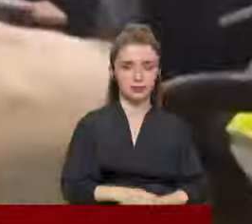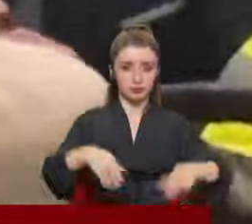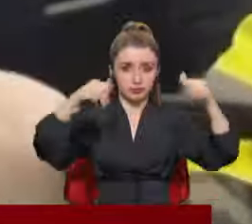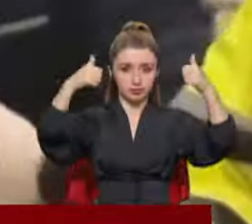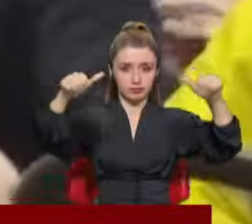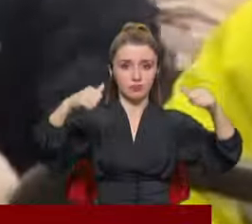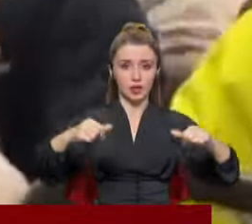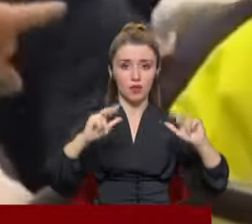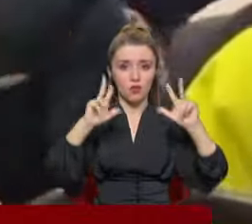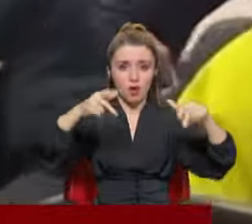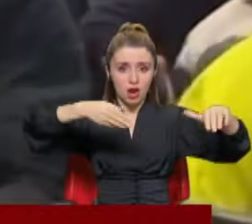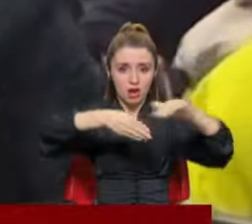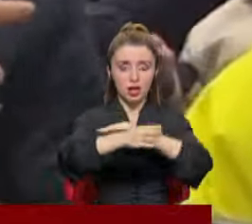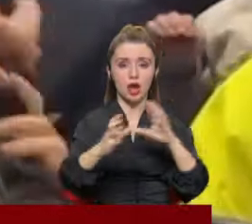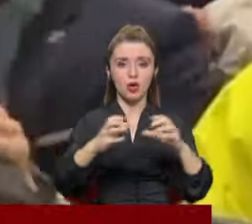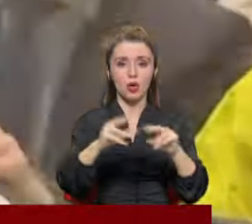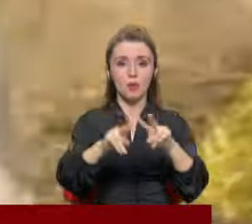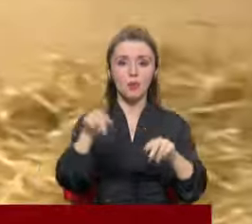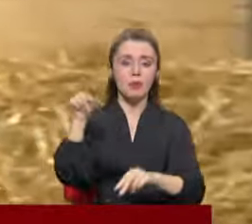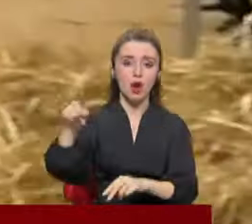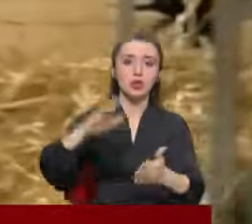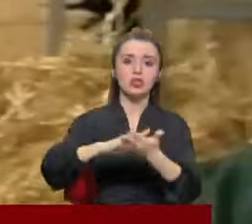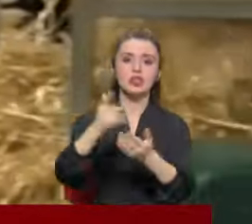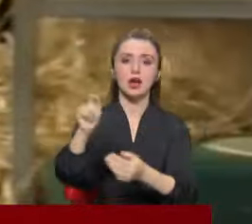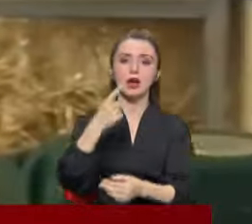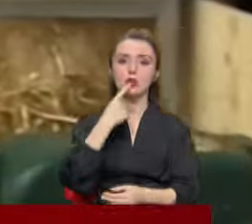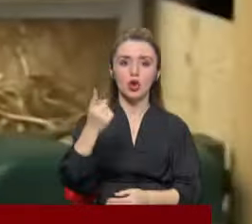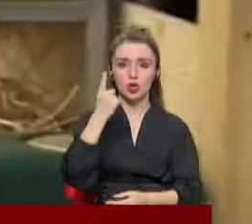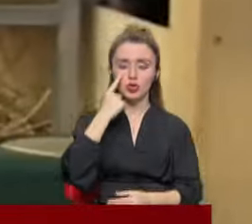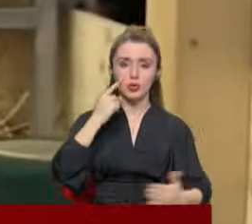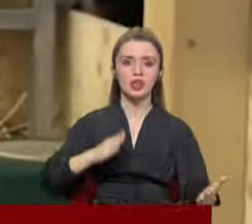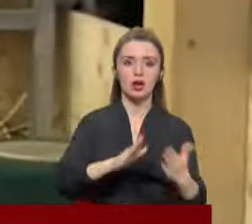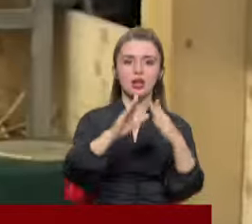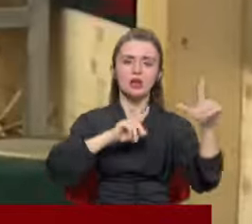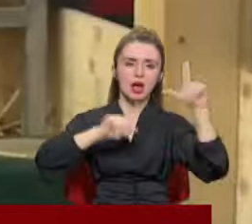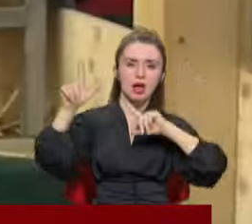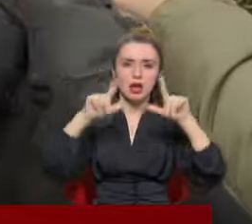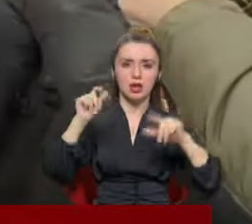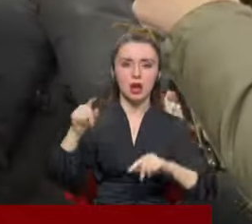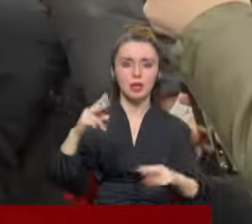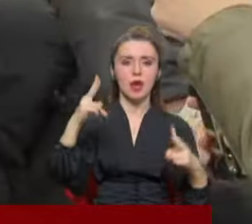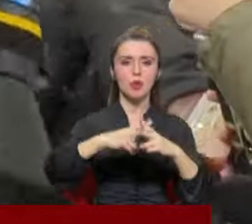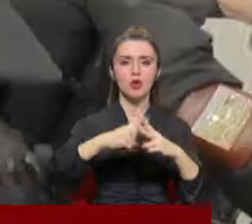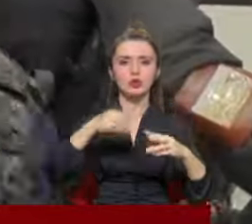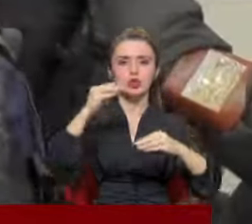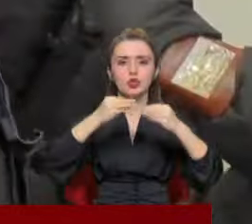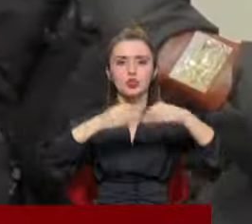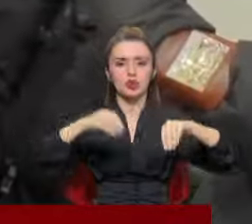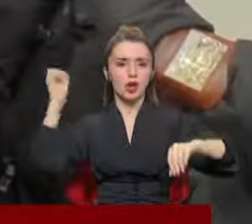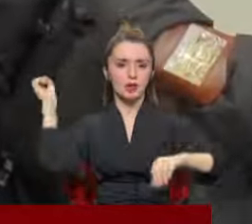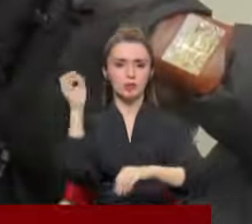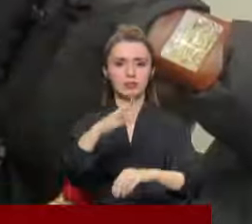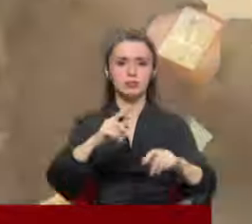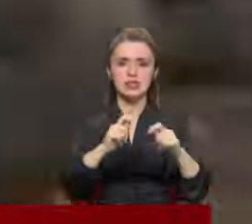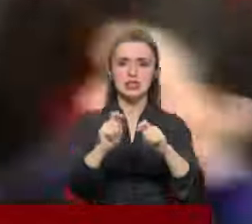Pankartlarla fuar alanını basan grup, Macron'un istifasını istedi. Hükümet karşıtı sloganlar attı, polise yumurta fırlattı.